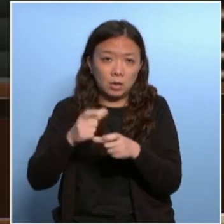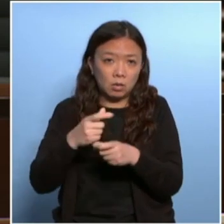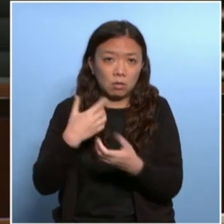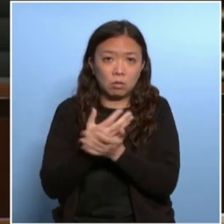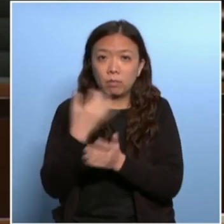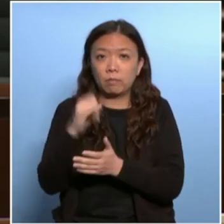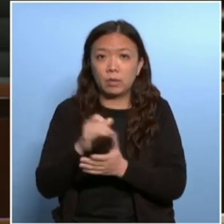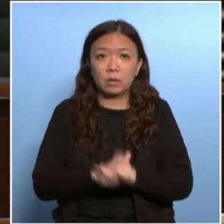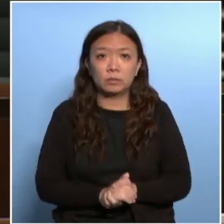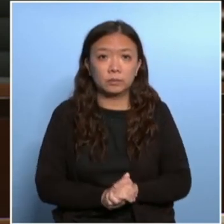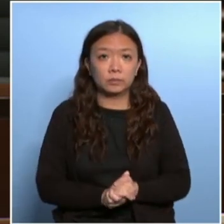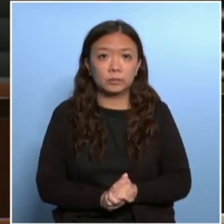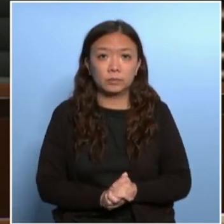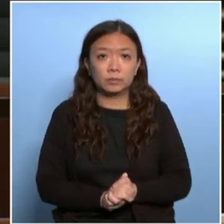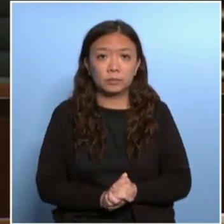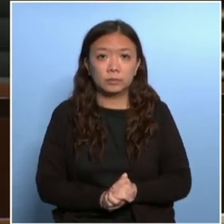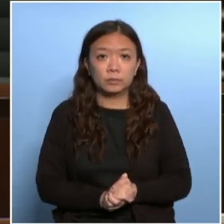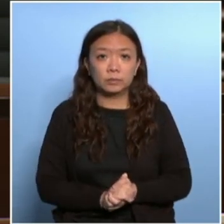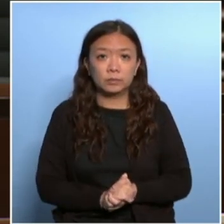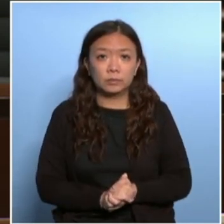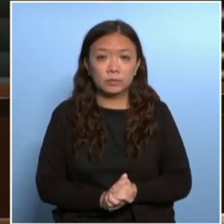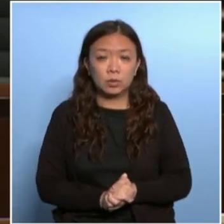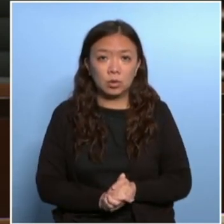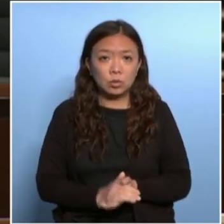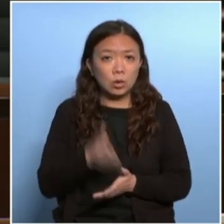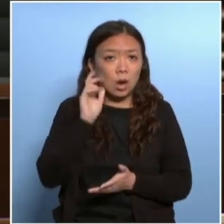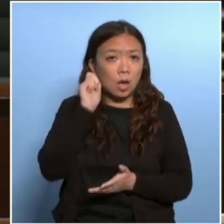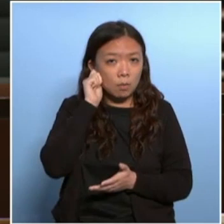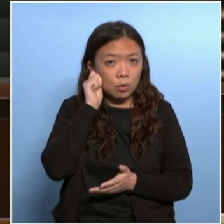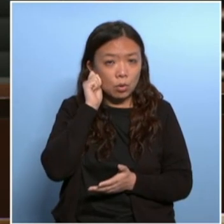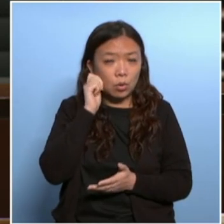他人工，所以怎麼跟這個性別條例